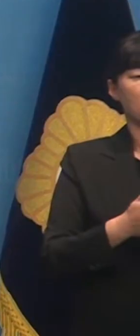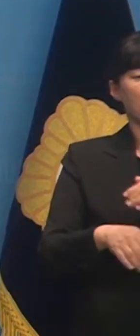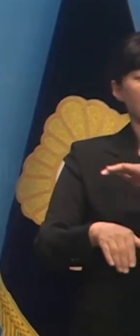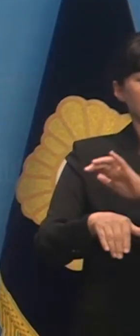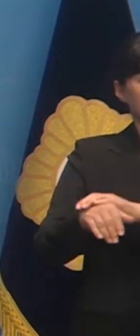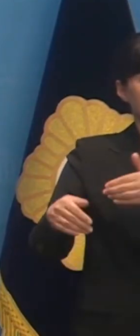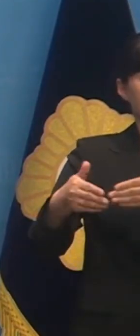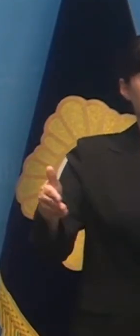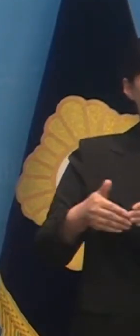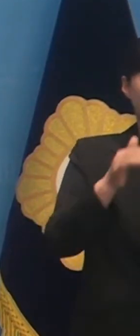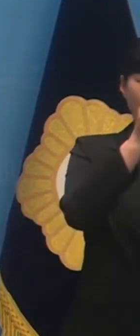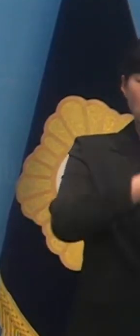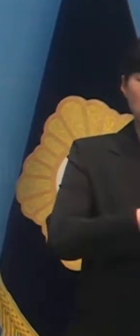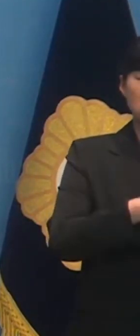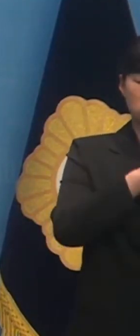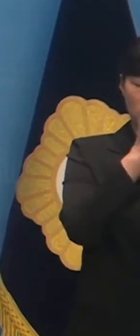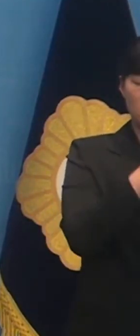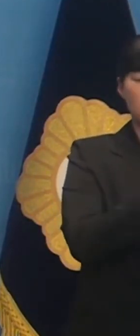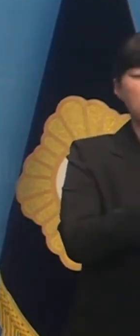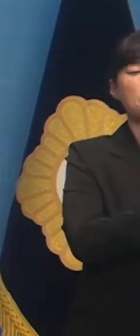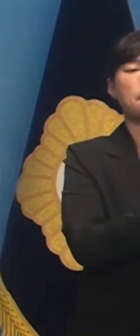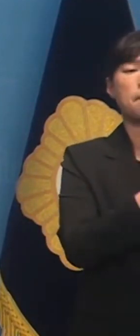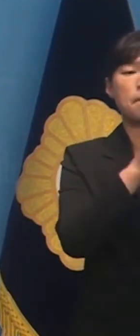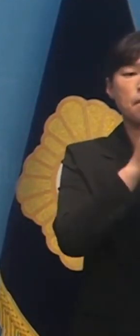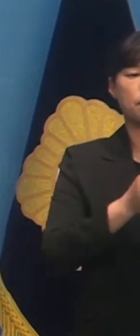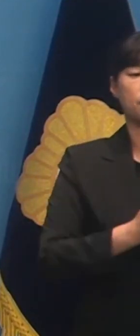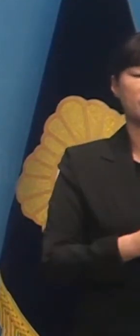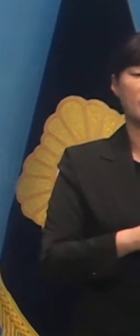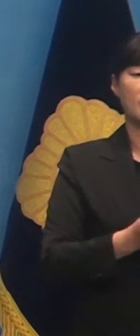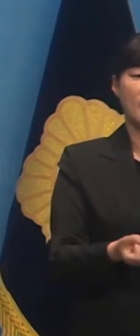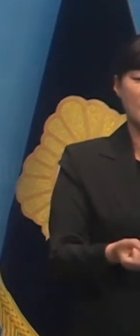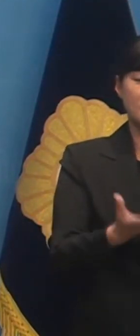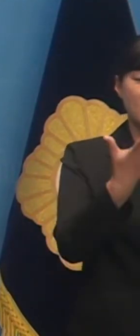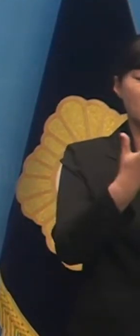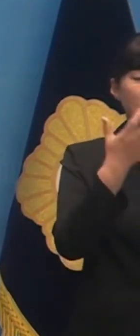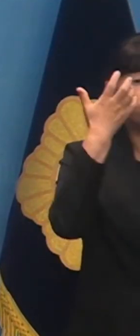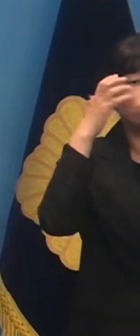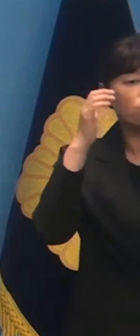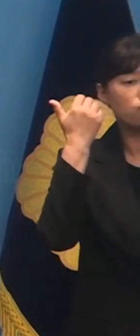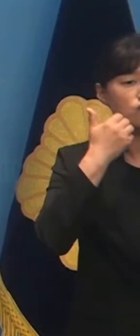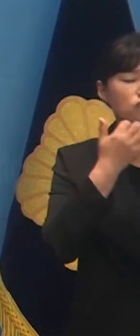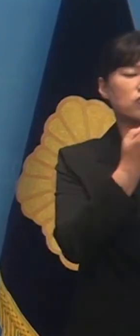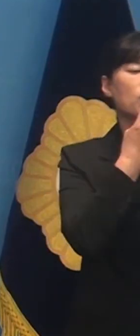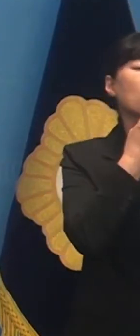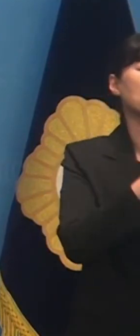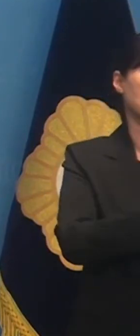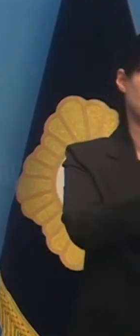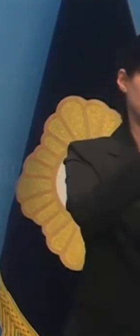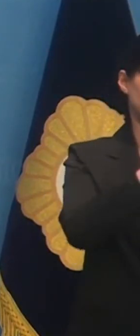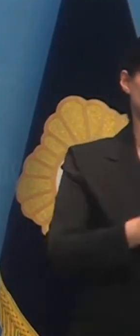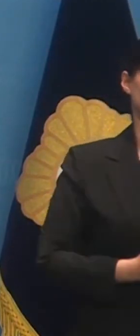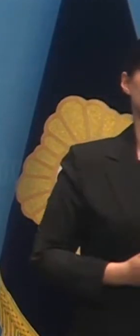역사관을 가감없이 드러냈다고 합니다. 이 행사의 후원은 서울시였습니다.